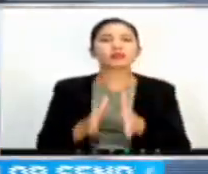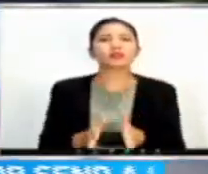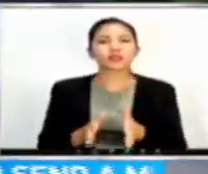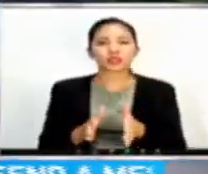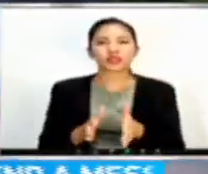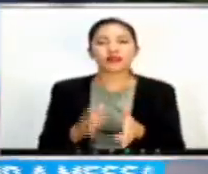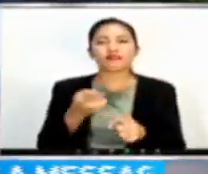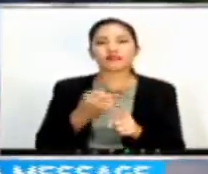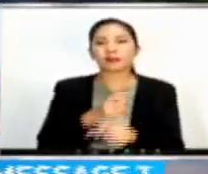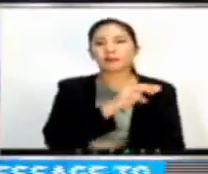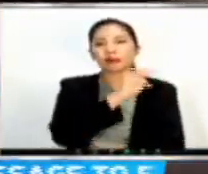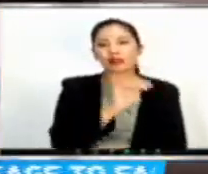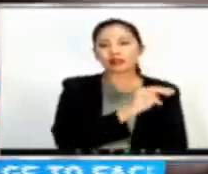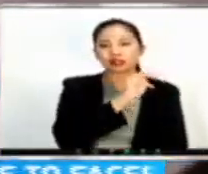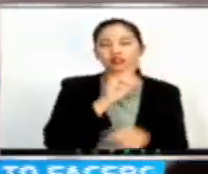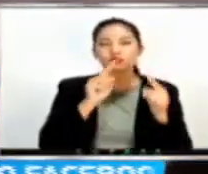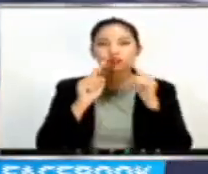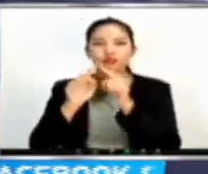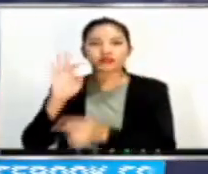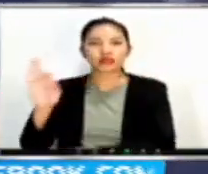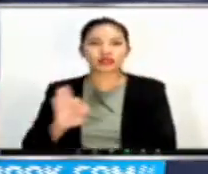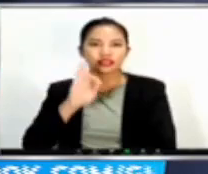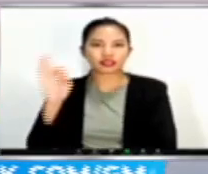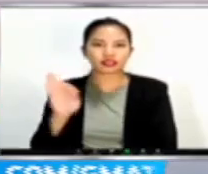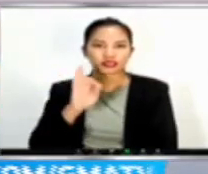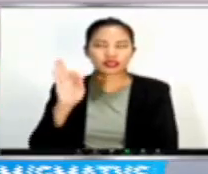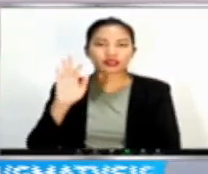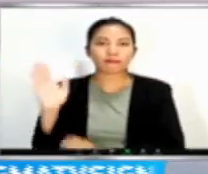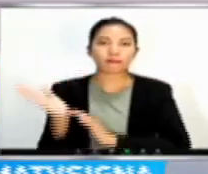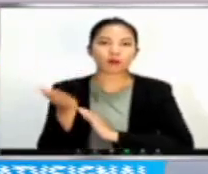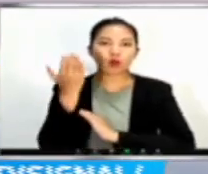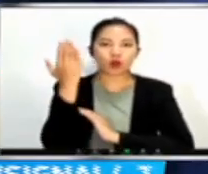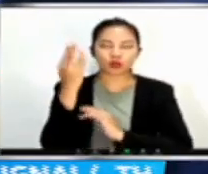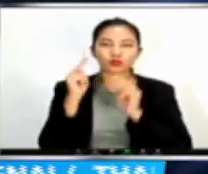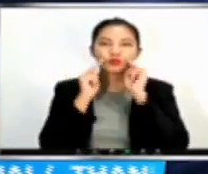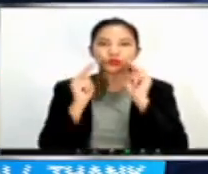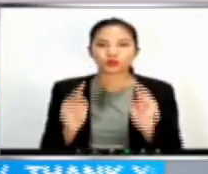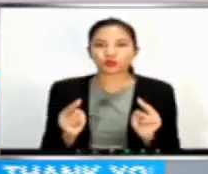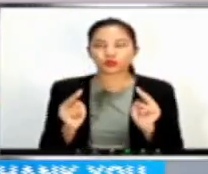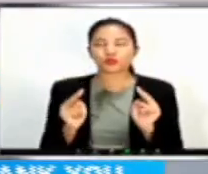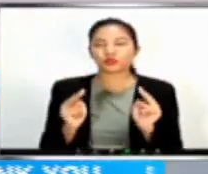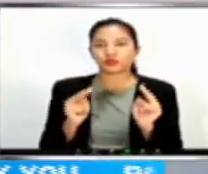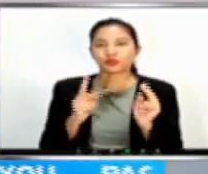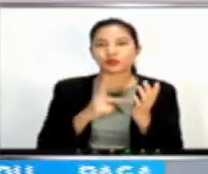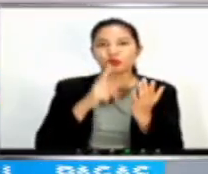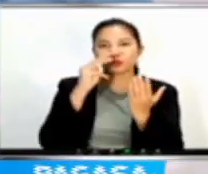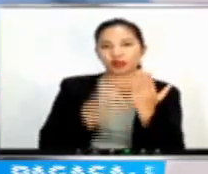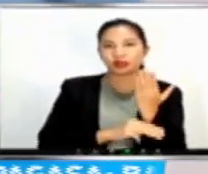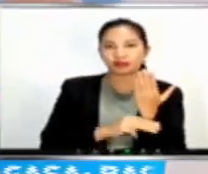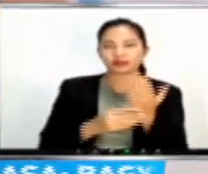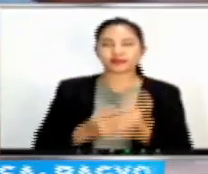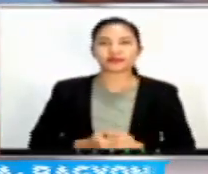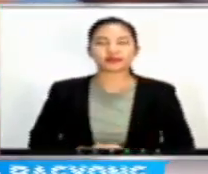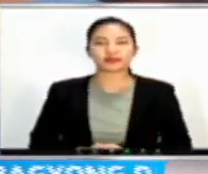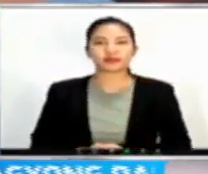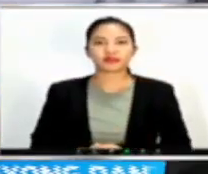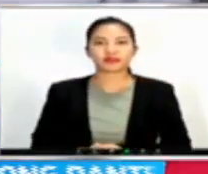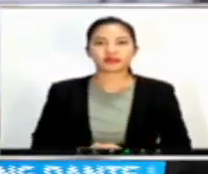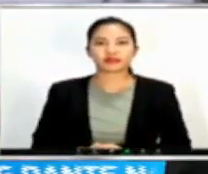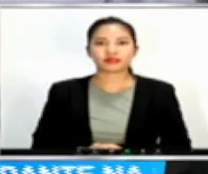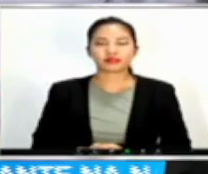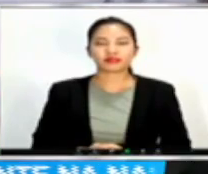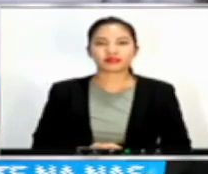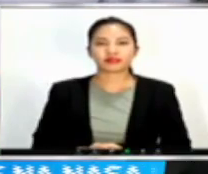hanggang Biyernes, ang Super Balita sa Umaga Nationwide ni na Mike Enriquez at Joel Reyes Subel. Super Balita sa